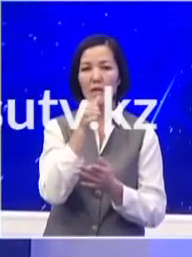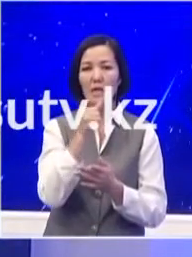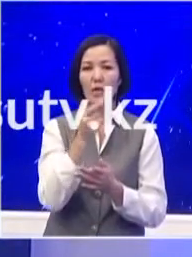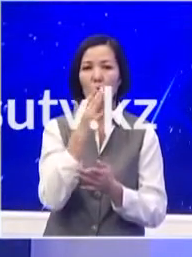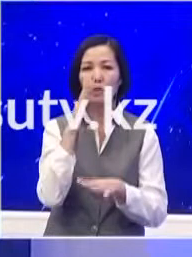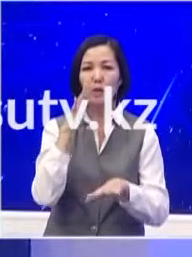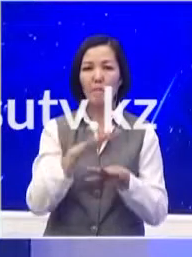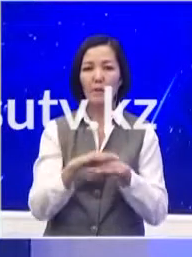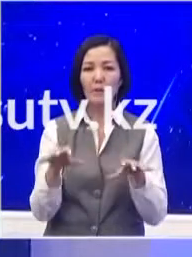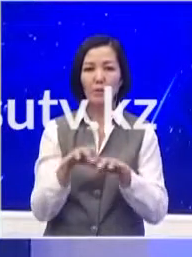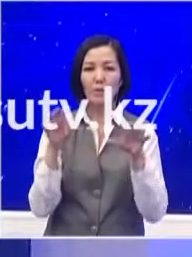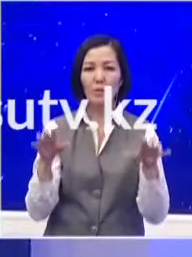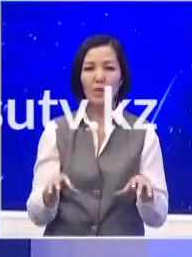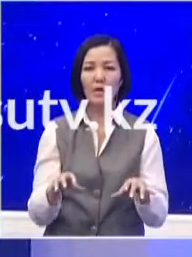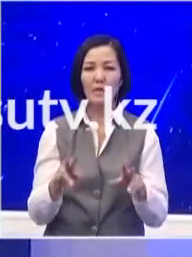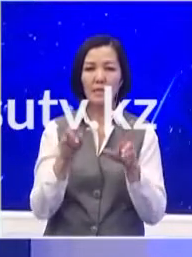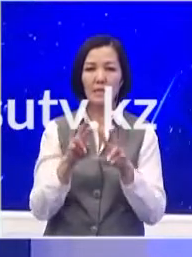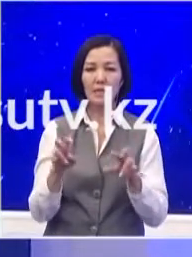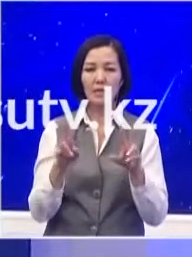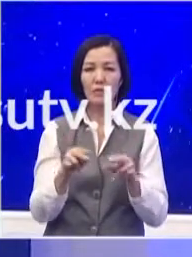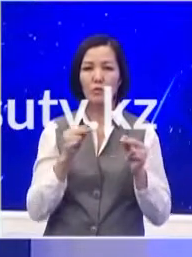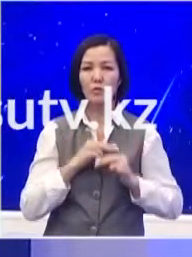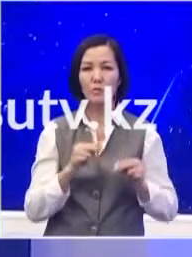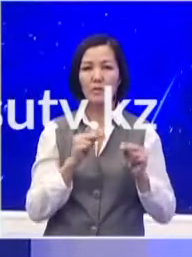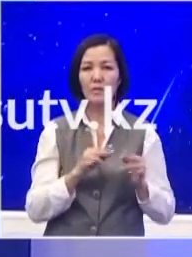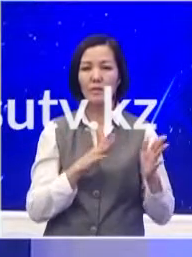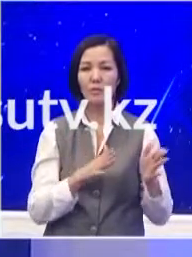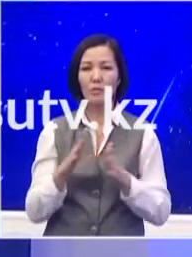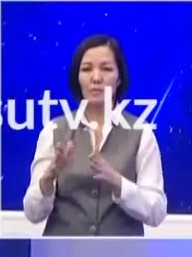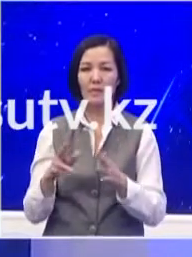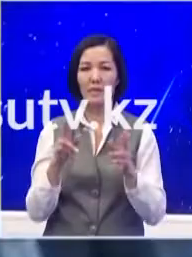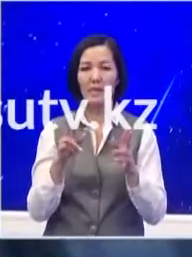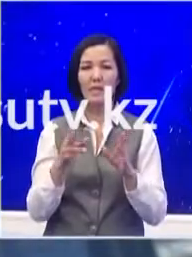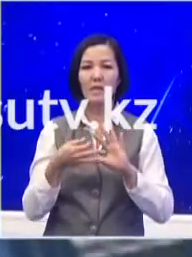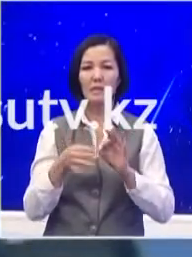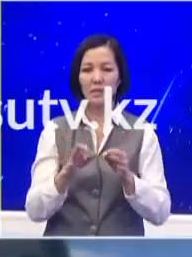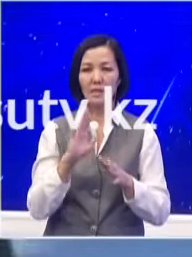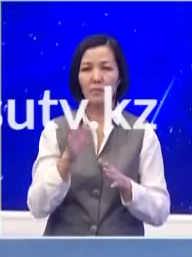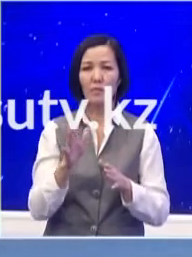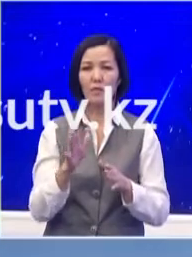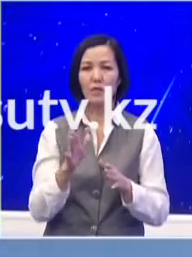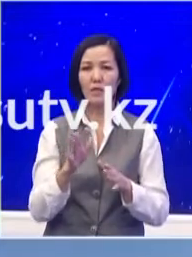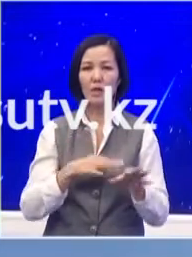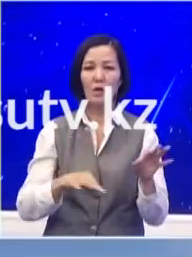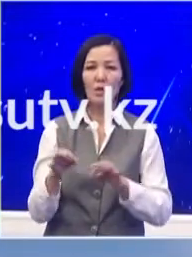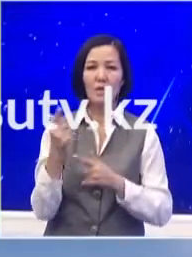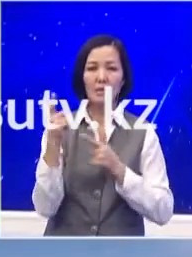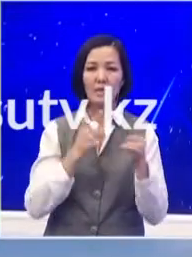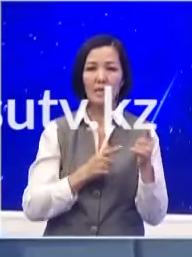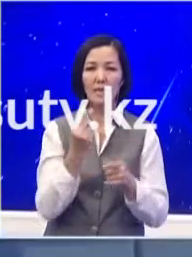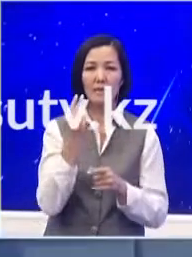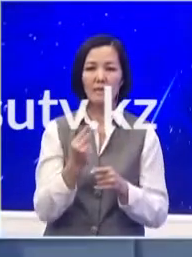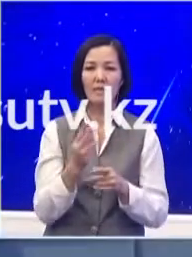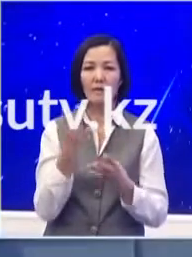төрағасы Ерболды Саевтың айтуынша, зерттеу жұмыстары жүйе тиімділігін көрсеткен. Сондықтан қолданысқа қатысты жол картасы әзірленді.